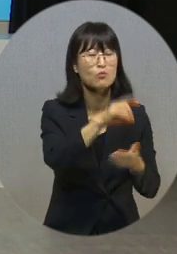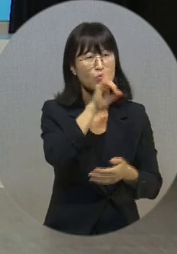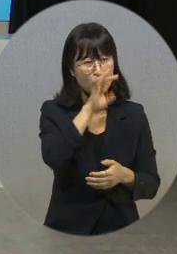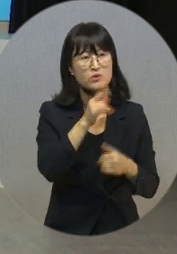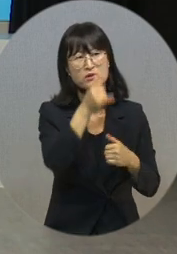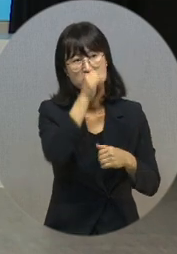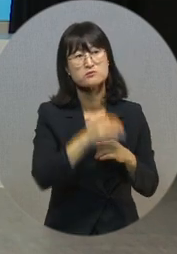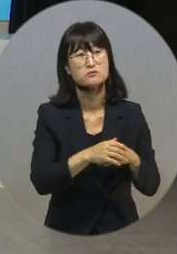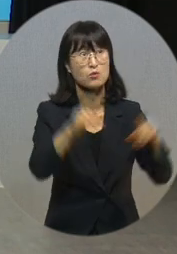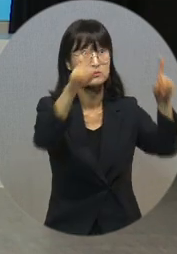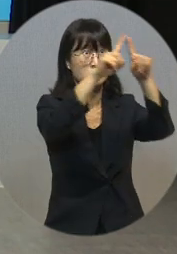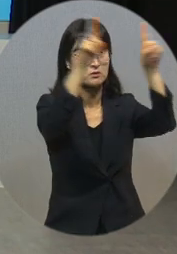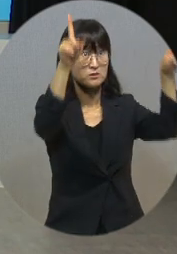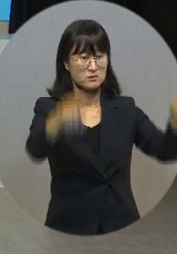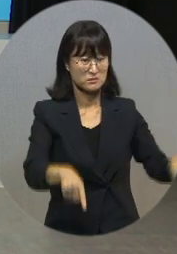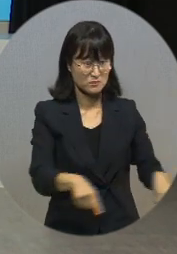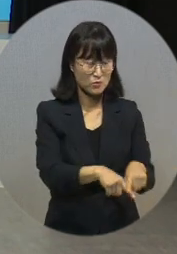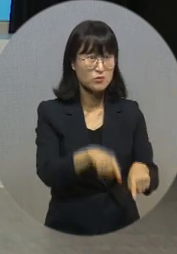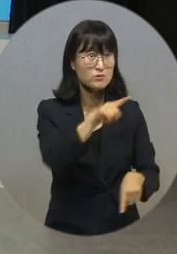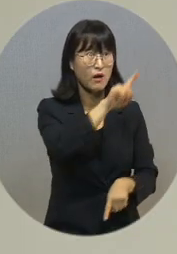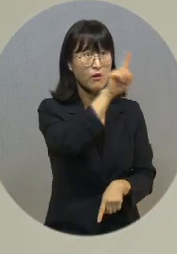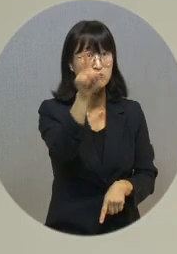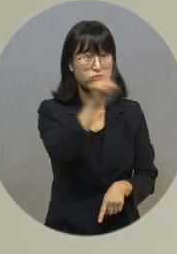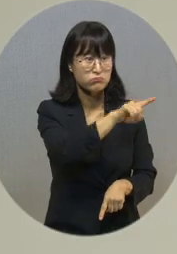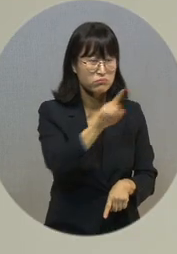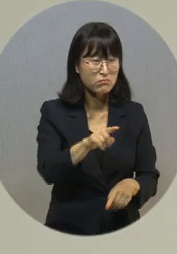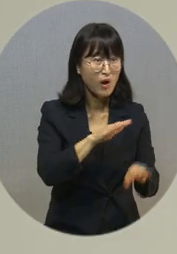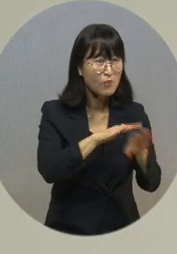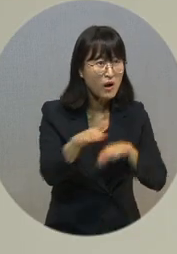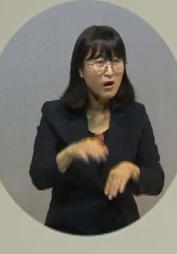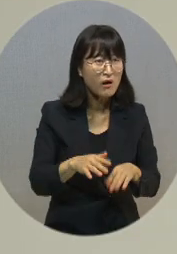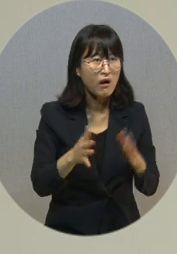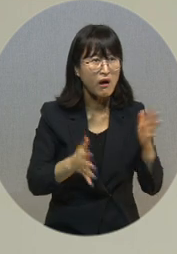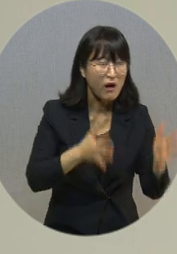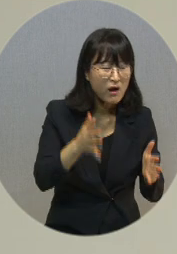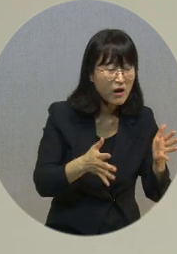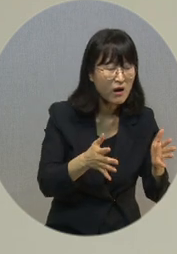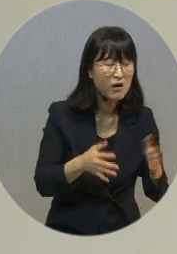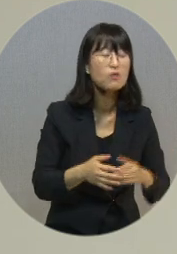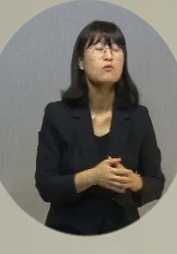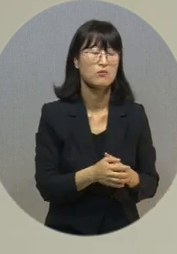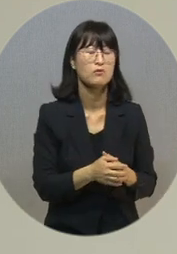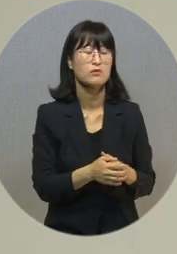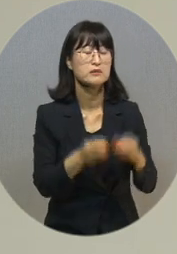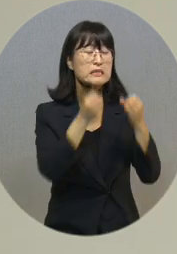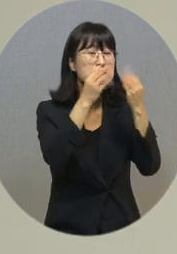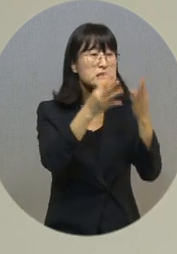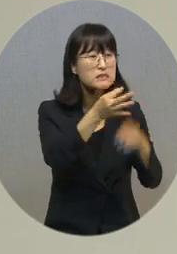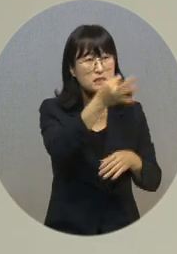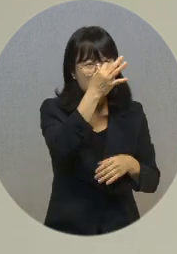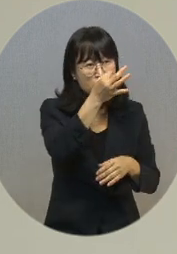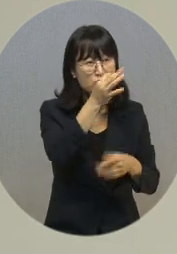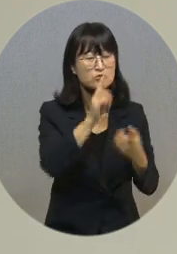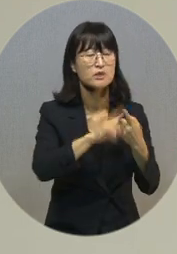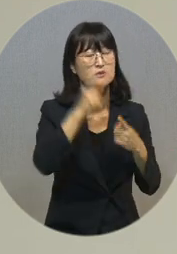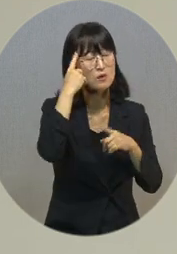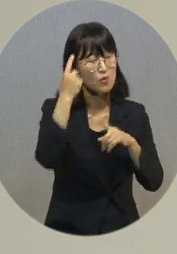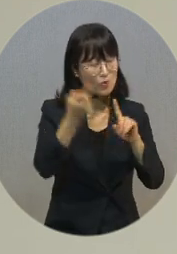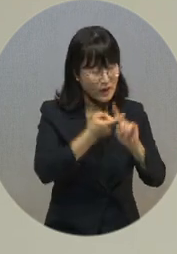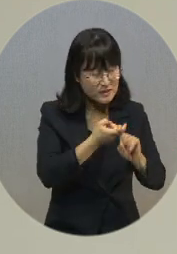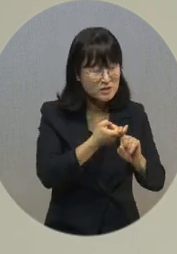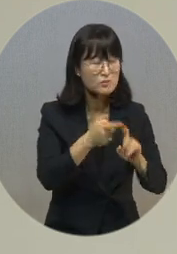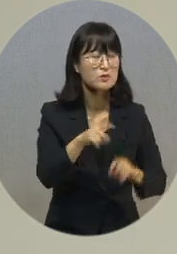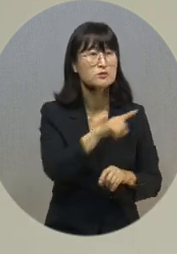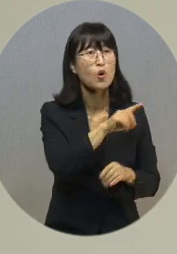키오스크가 그래서 막 교육도 시키고 그러잖아요. 네네. 근데 이제 의원님이 그 부분에 대해서 신기술에 대해서 관심 갖고 우리 약자들이 접근할